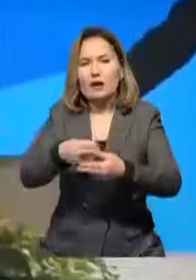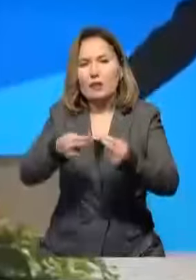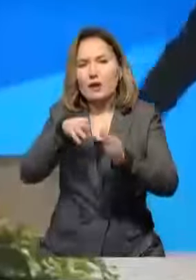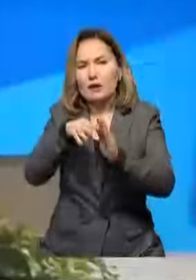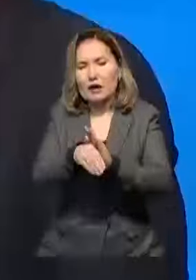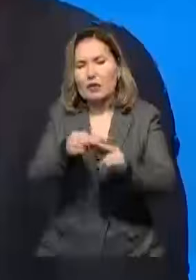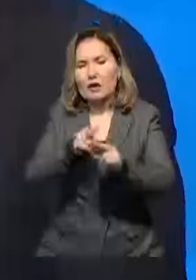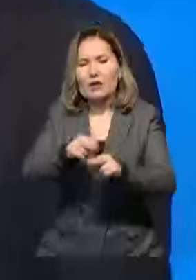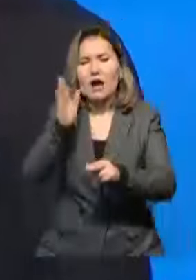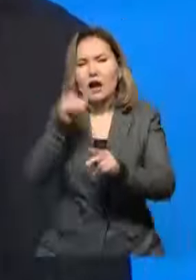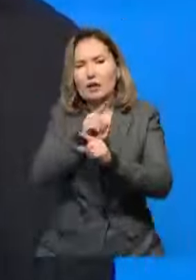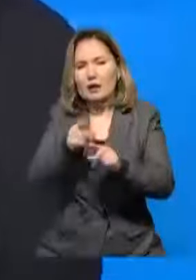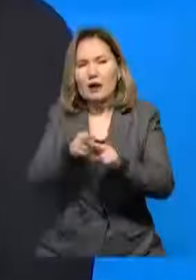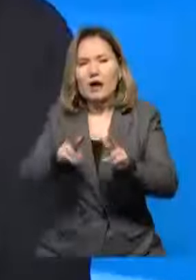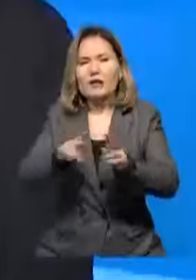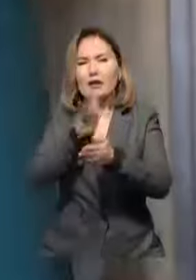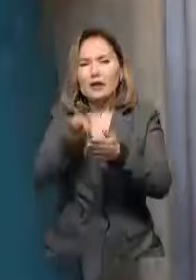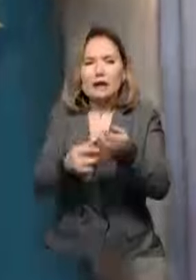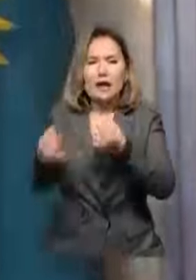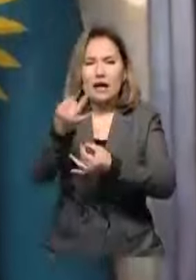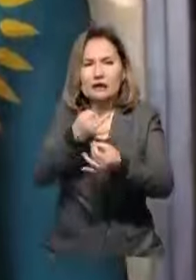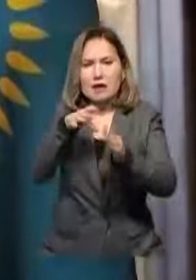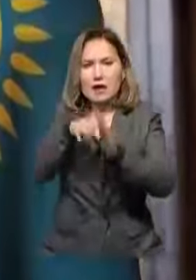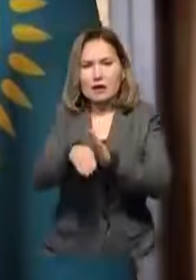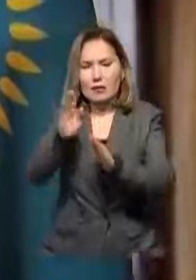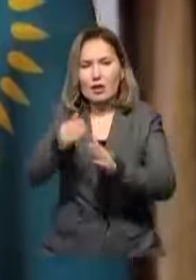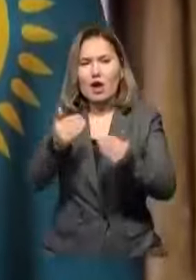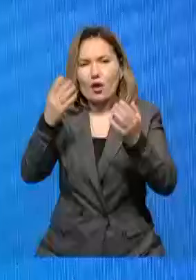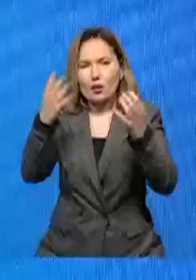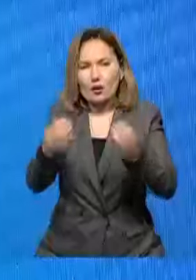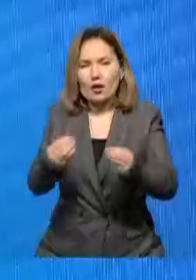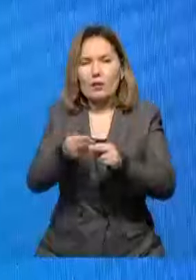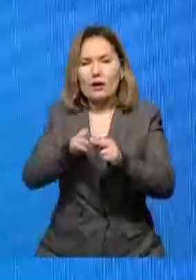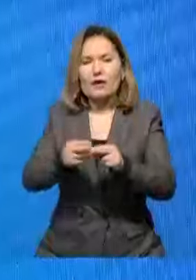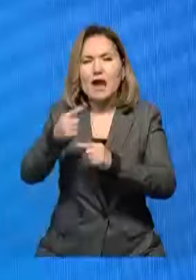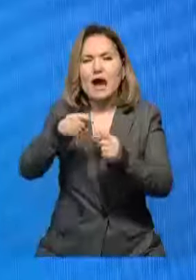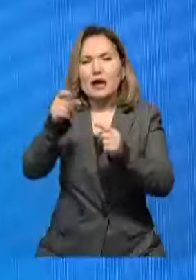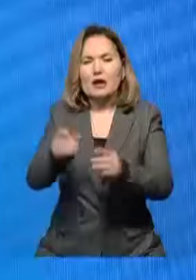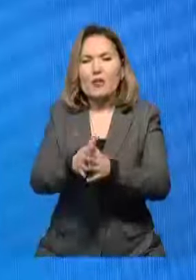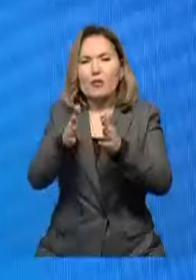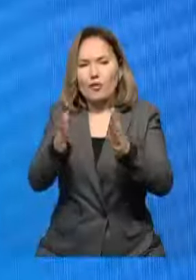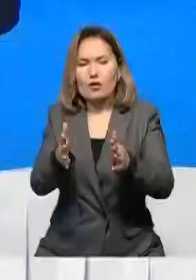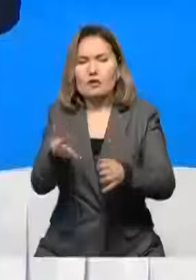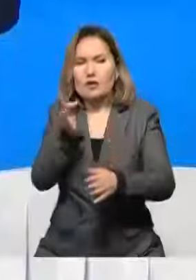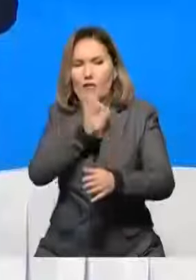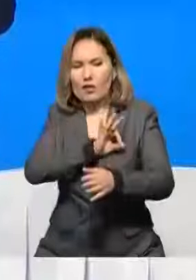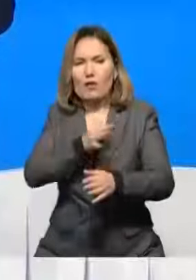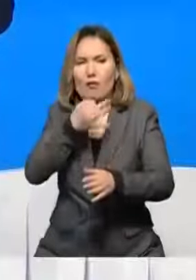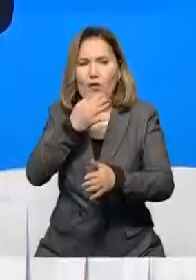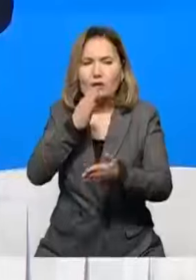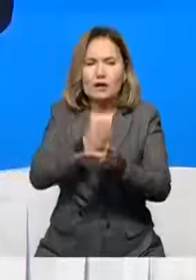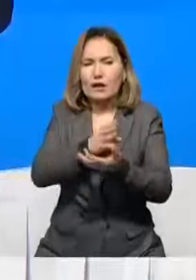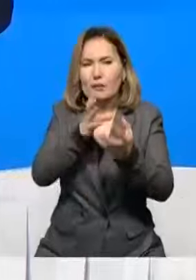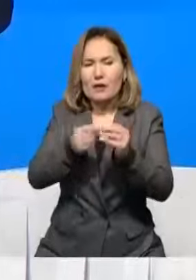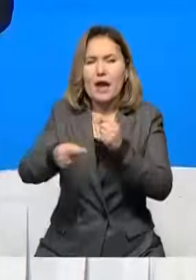Оның басым бөлігі алдағы уақытта Астанада тағы бір пысықталады. Десе де бүгінгі басқосудан кәсіпкерлер ерекше сезім алғаны анық, тіпті бұл